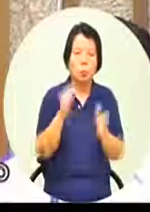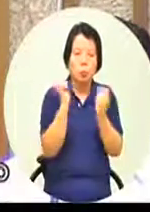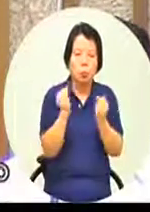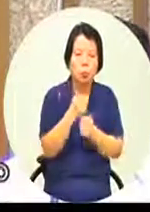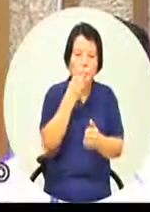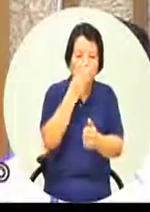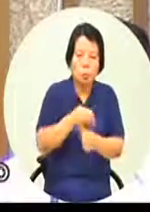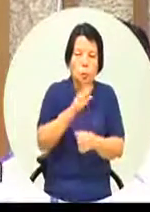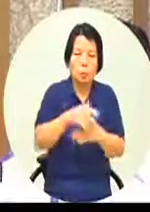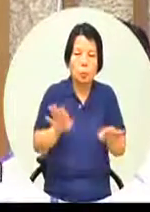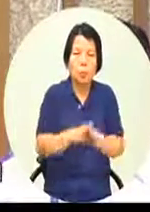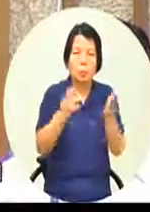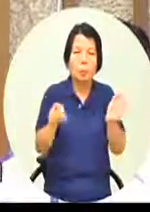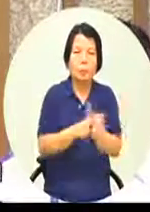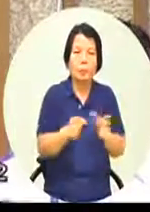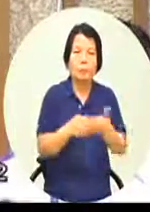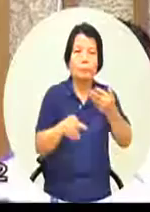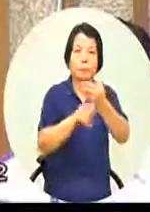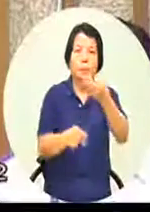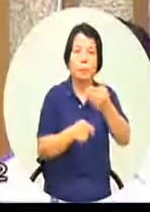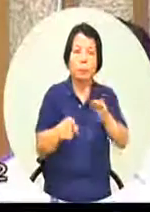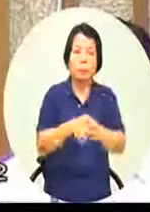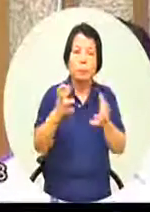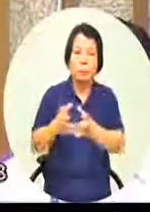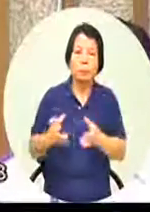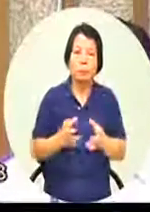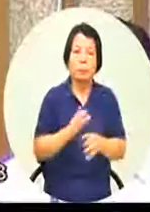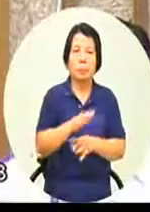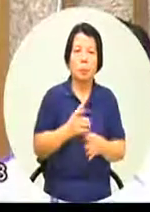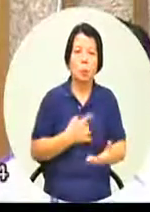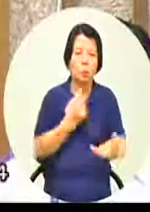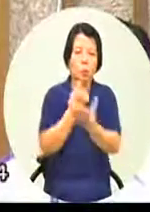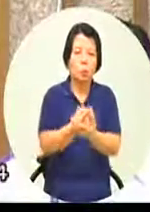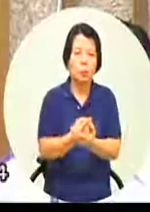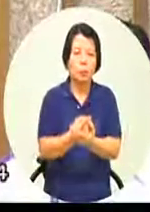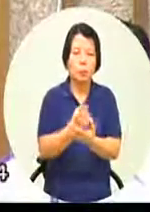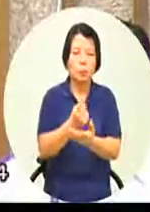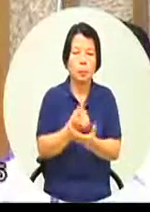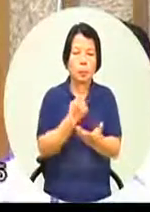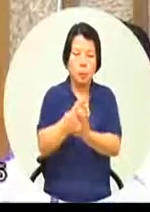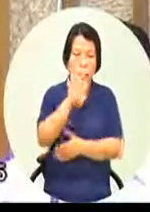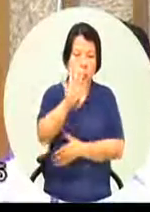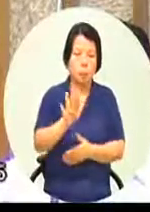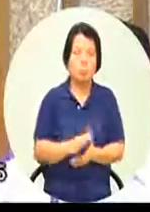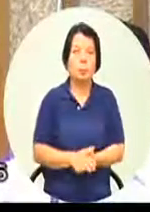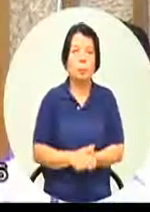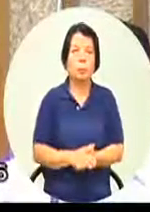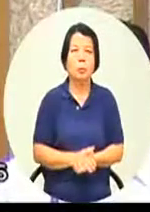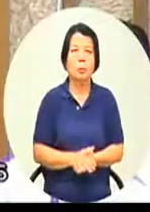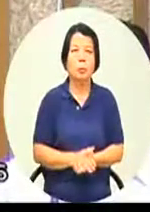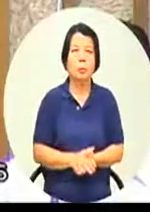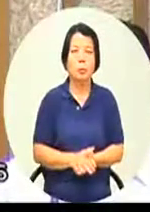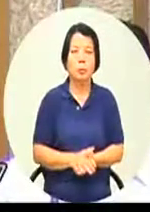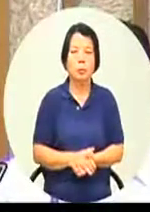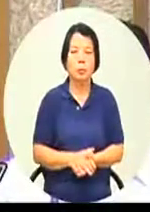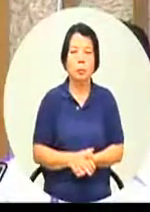那最近也在九月份其实也已经办完过，我自己也亲自去参加这样子。那另